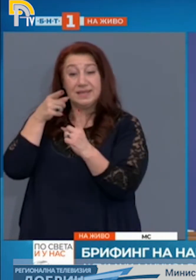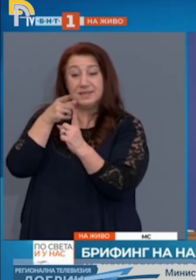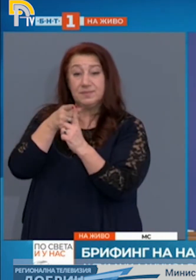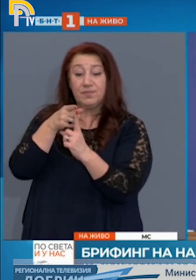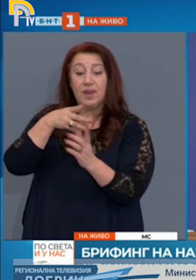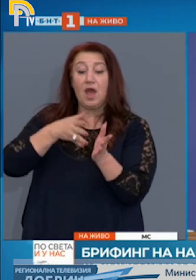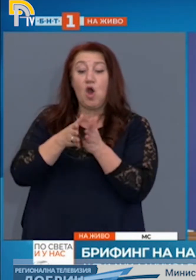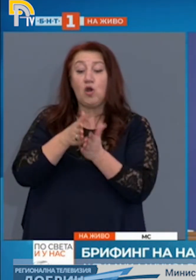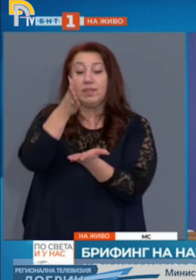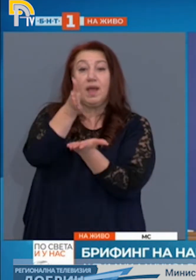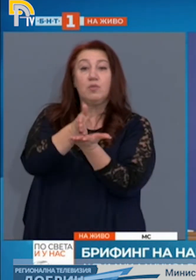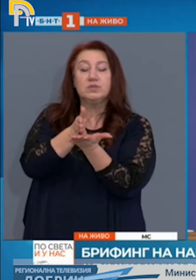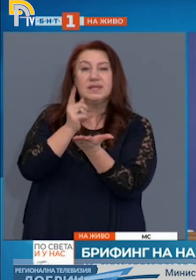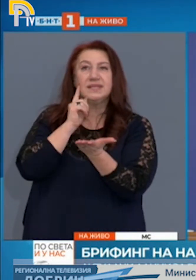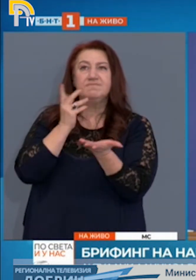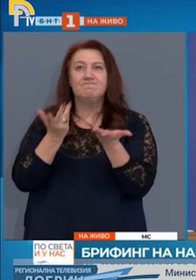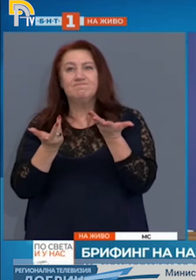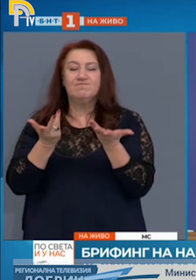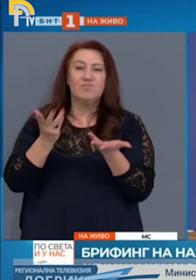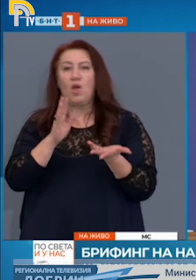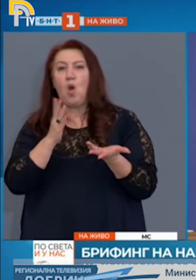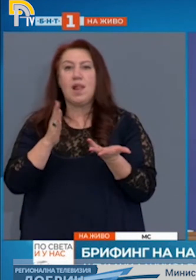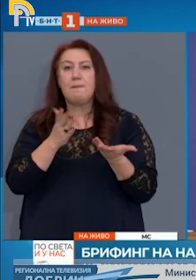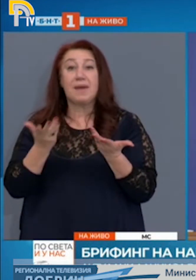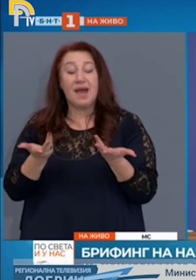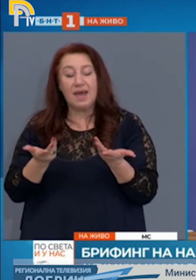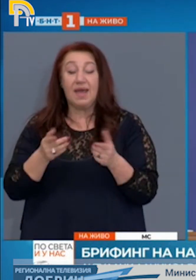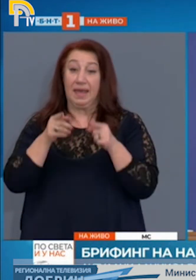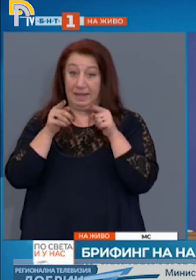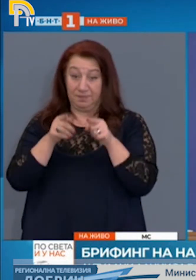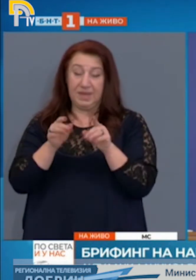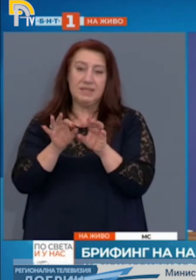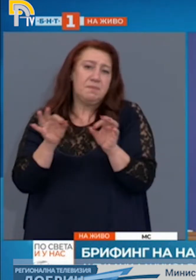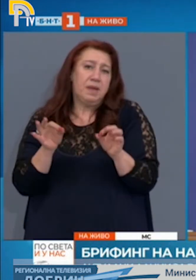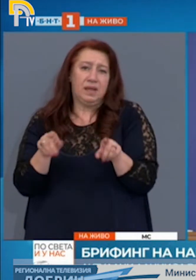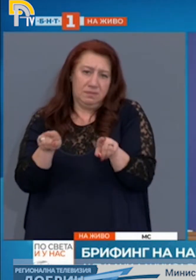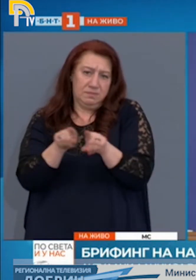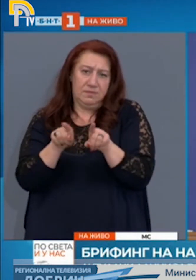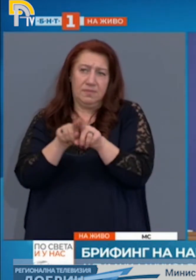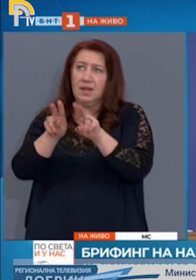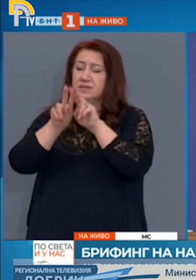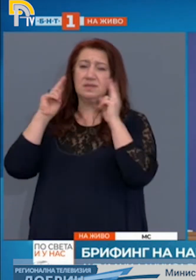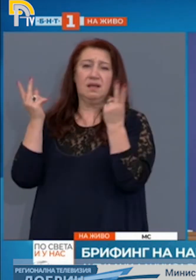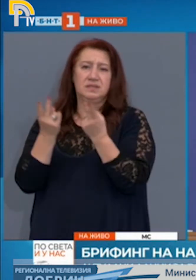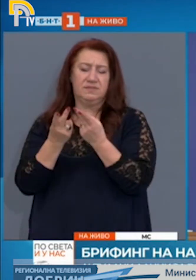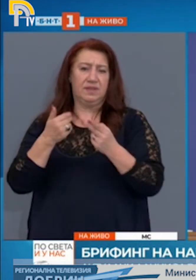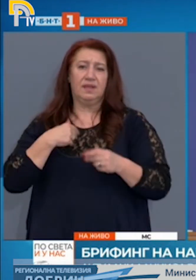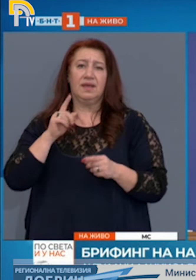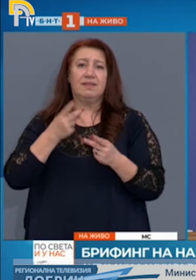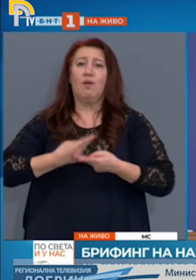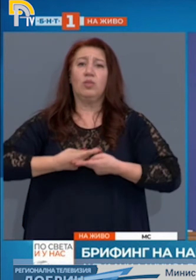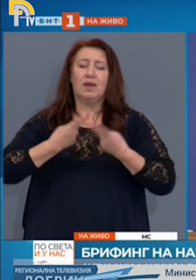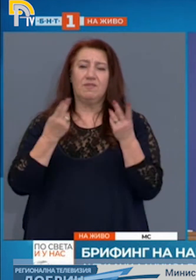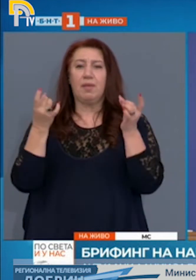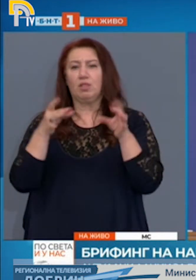по средата. По този начин се готвим и тези мерки са еднакви в целия свят. Ние няма да открием нови мерки, нито